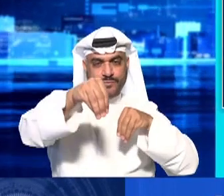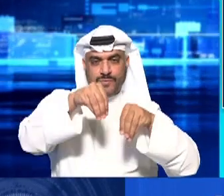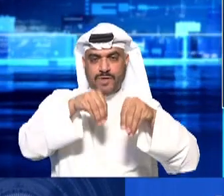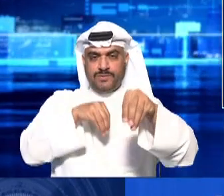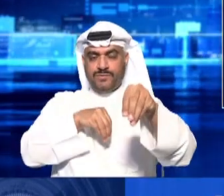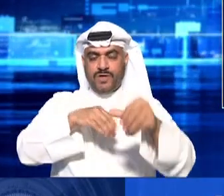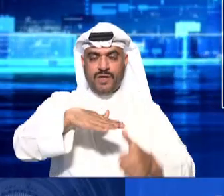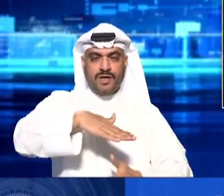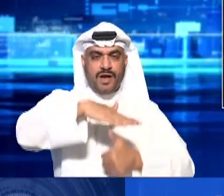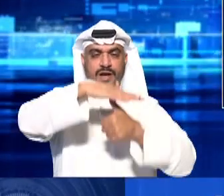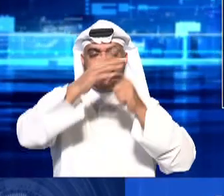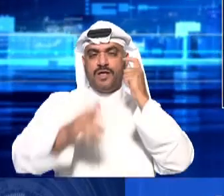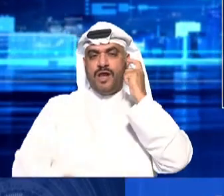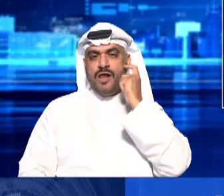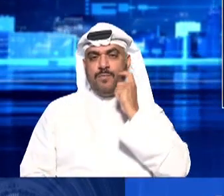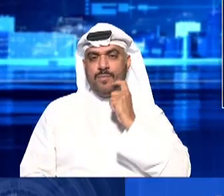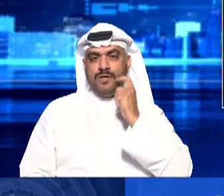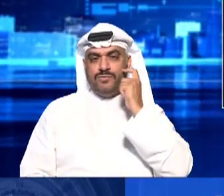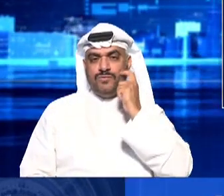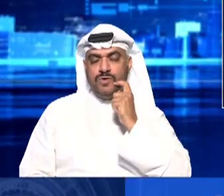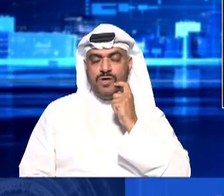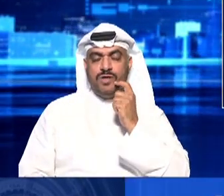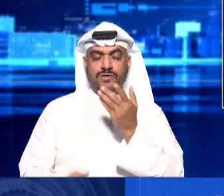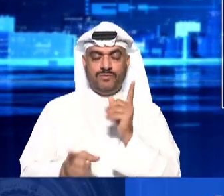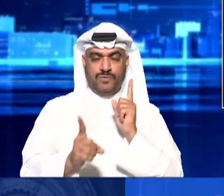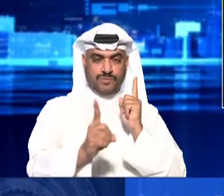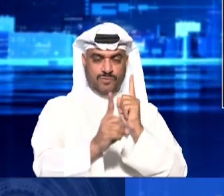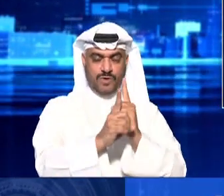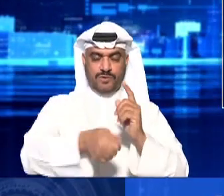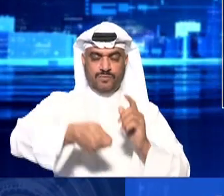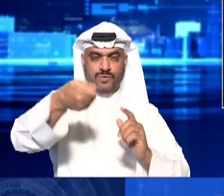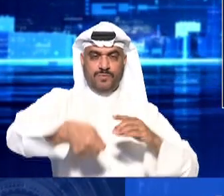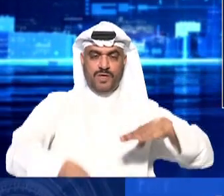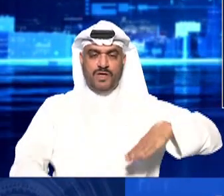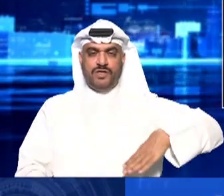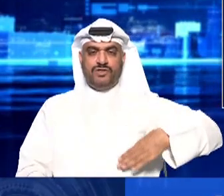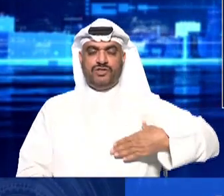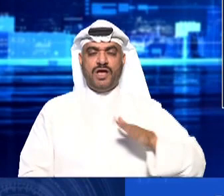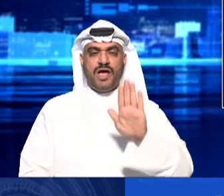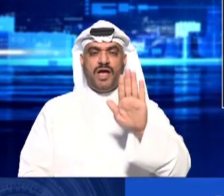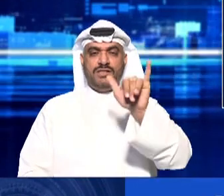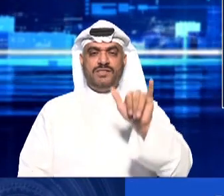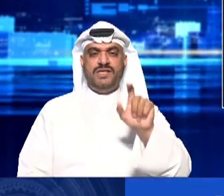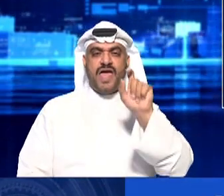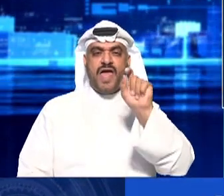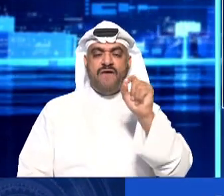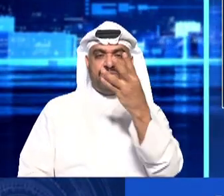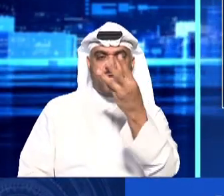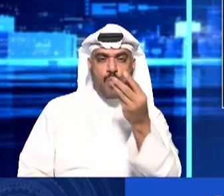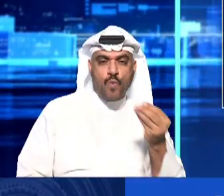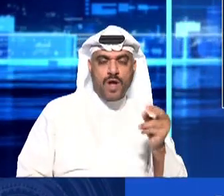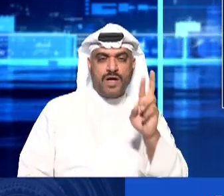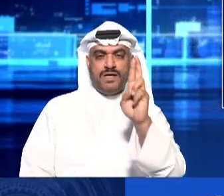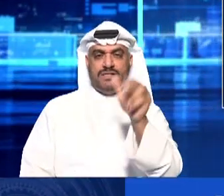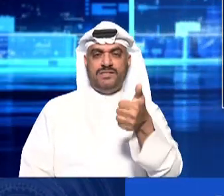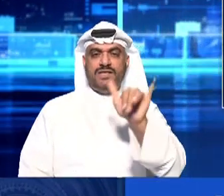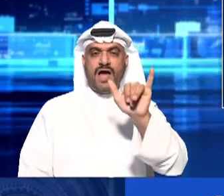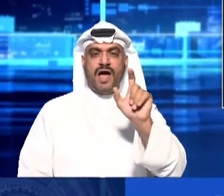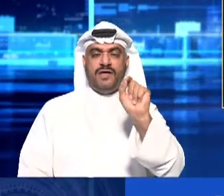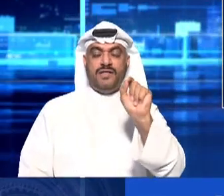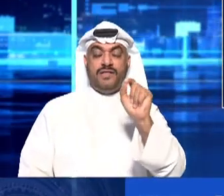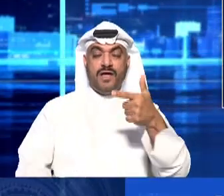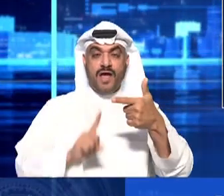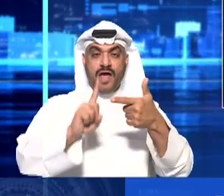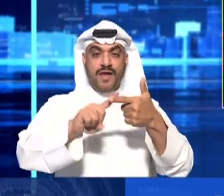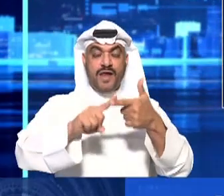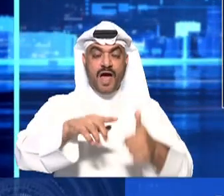دولة الإمارات العربية المتحدة الشقيقة، سمو الشيخ سيف بن زايد آل نهيان نائب رئيس مجلس